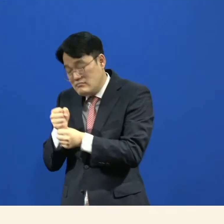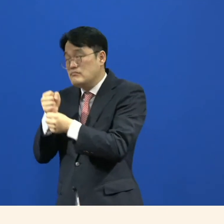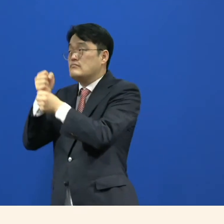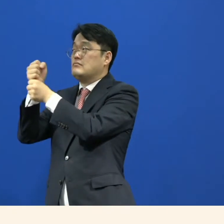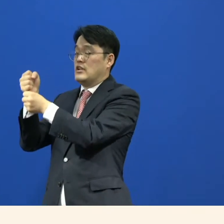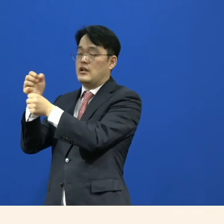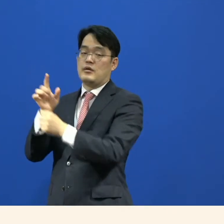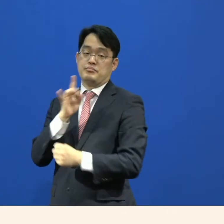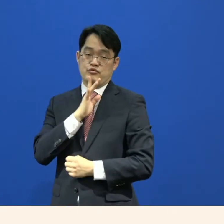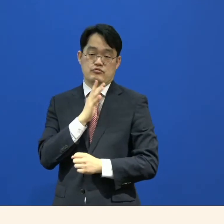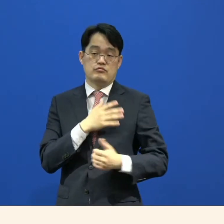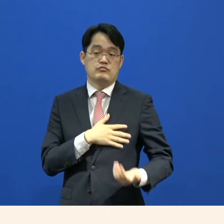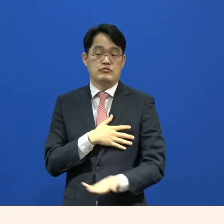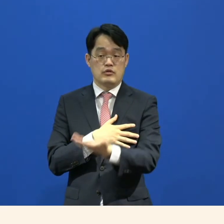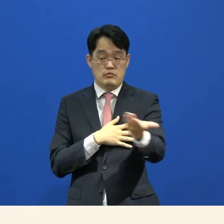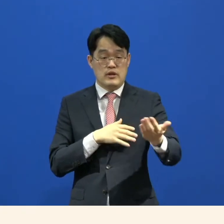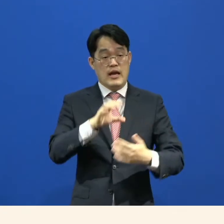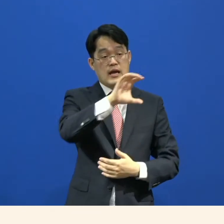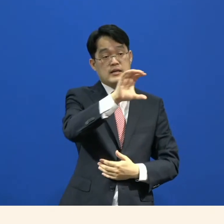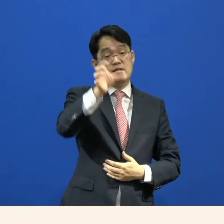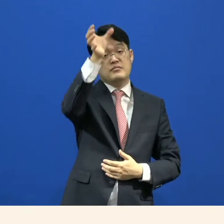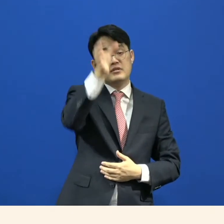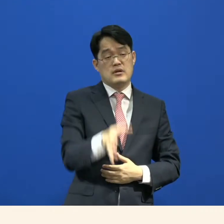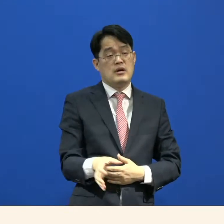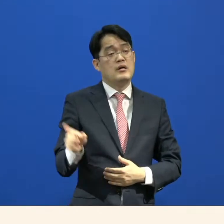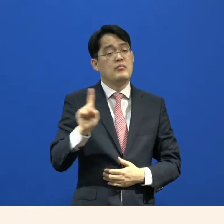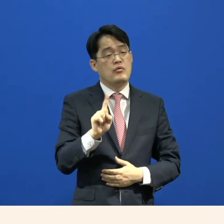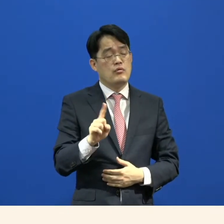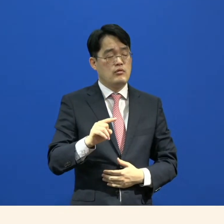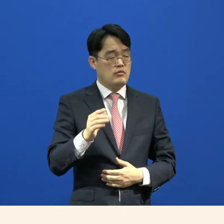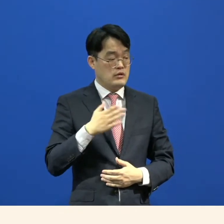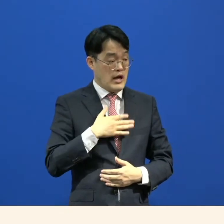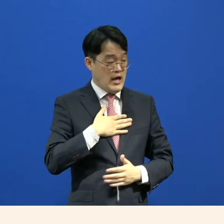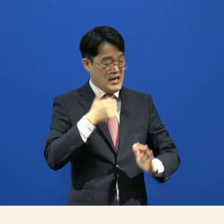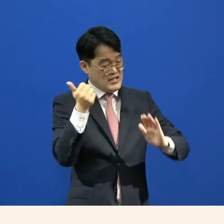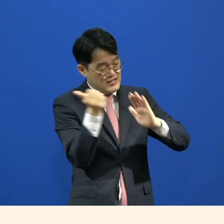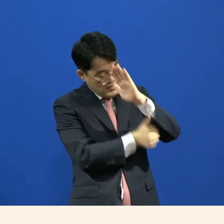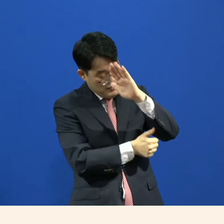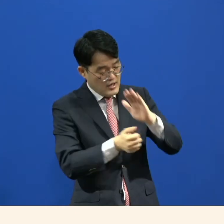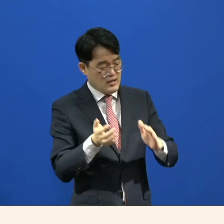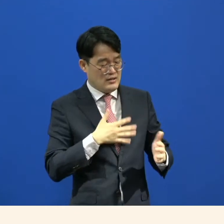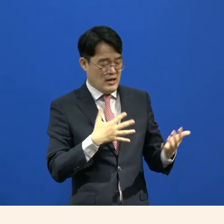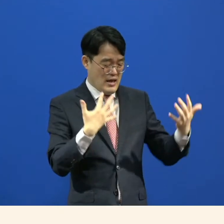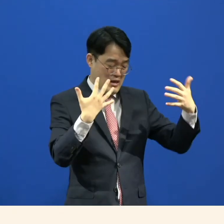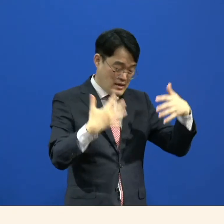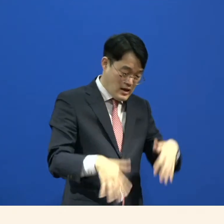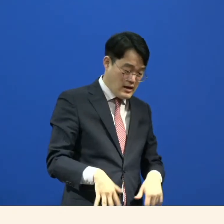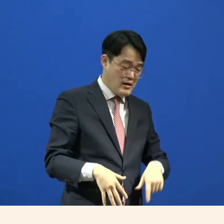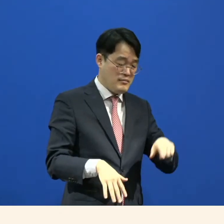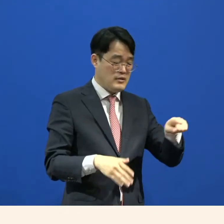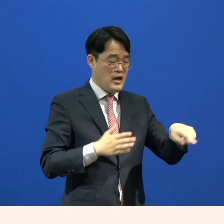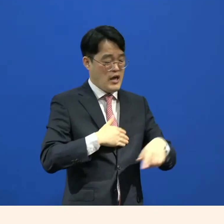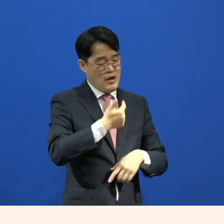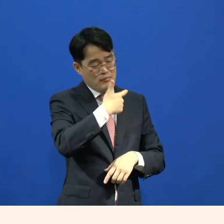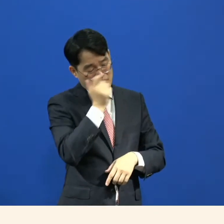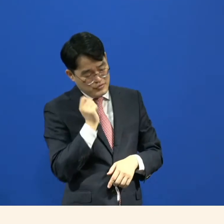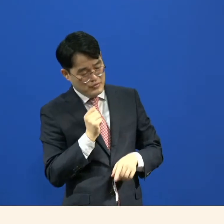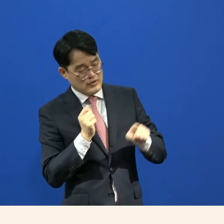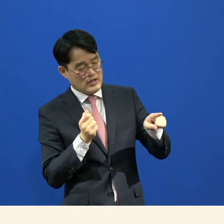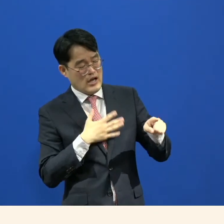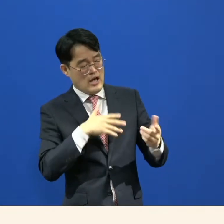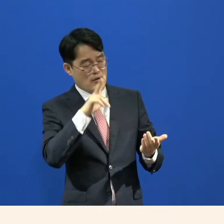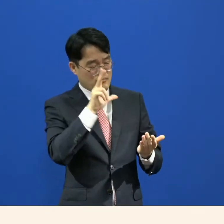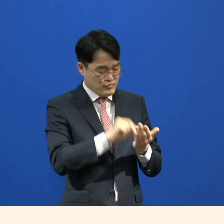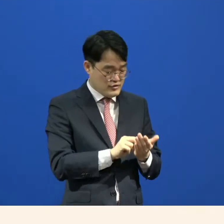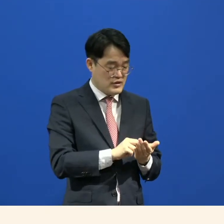십자가가 무엇입니까, 여러분? 우리의 실패를 인정하는 거예요. 우리의 연약을 인정하는 거예요. 우리의 무능을 인정하는 거예요.